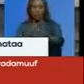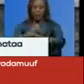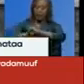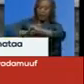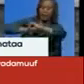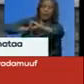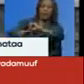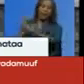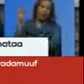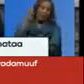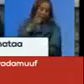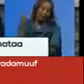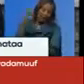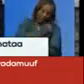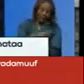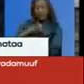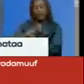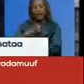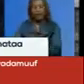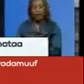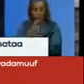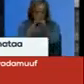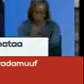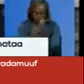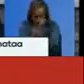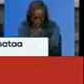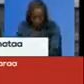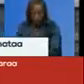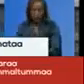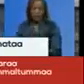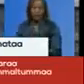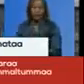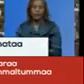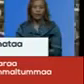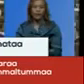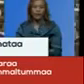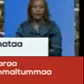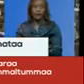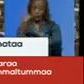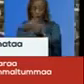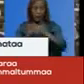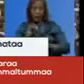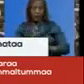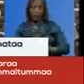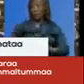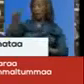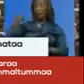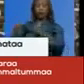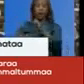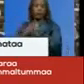ለመመከት ሌት ተቀን እንተጋለን። ክቡራትና ክቡራን፣ ሀገራችን ባለፉት